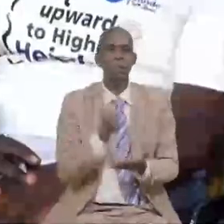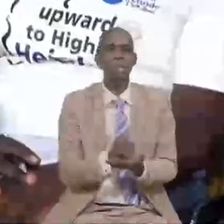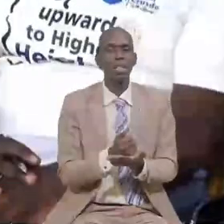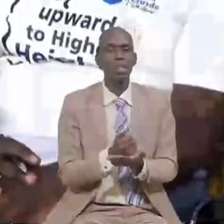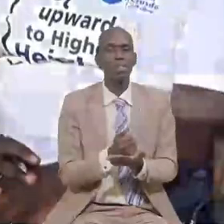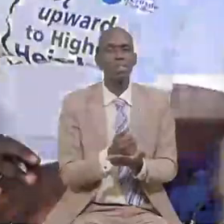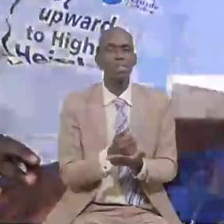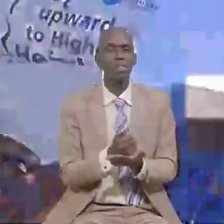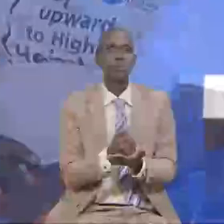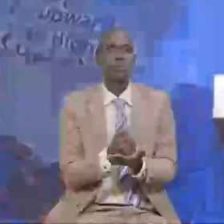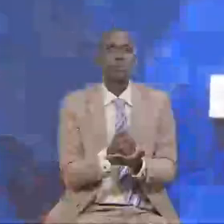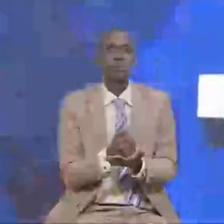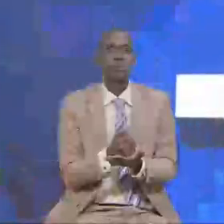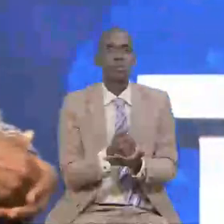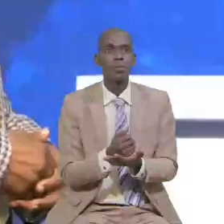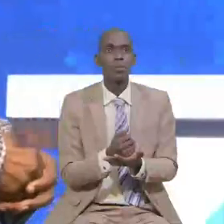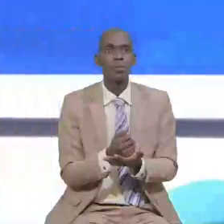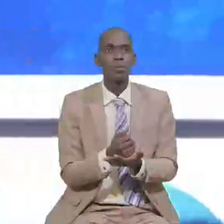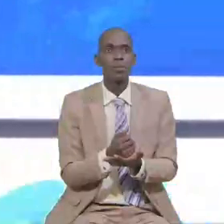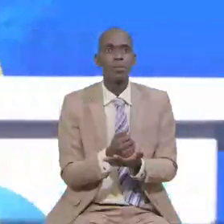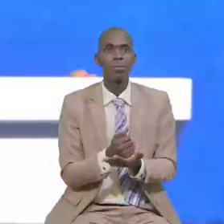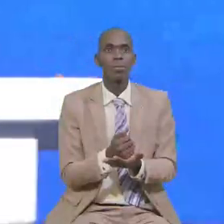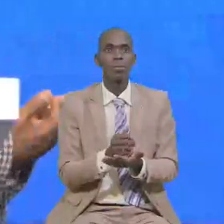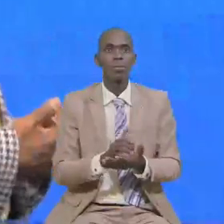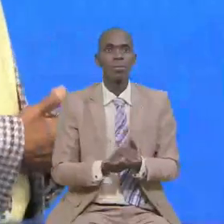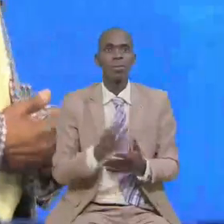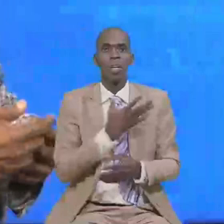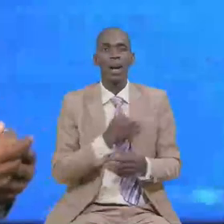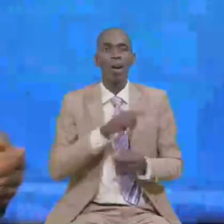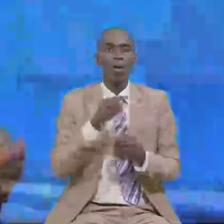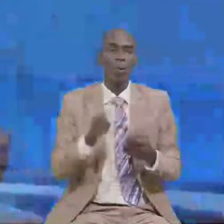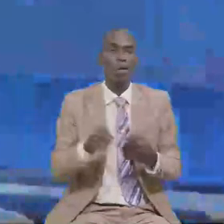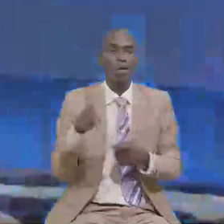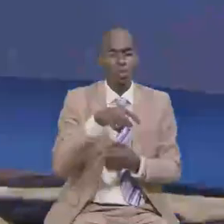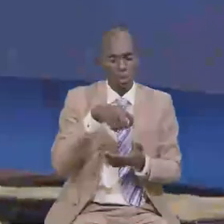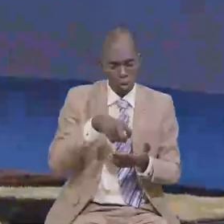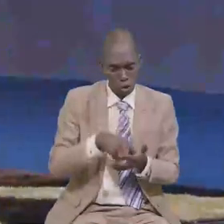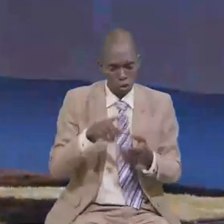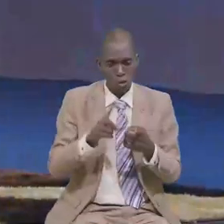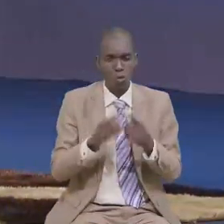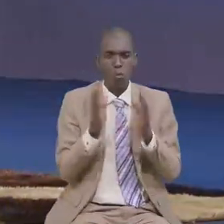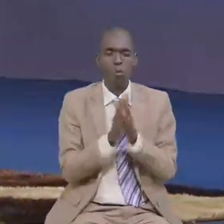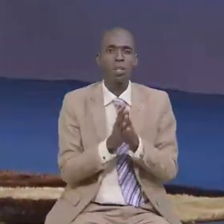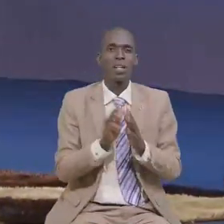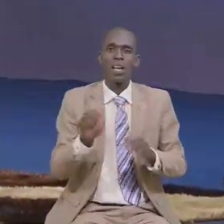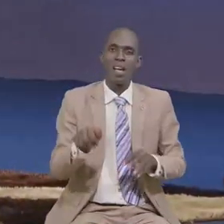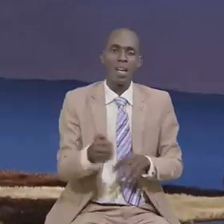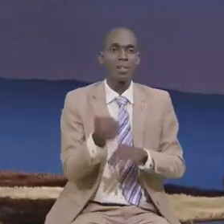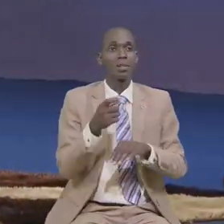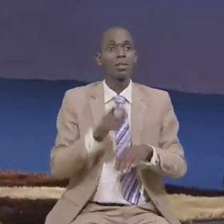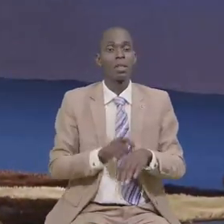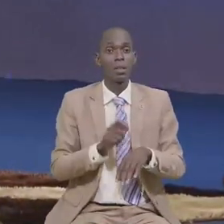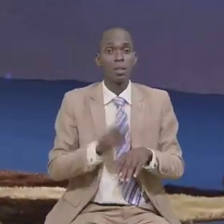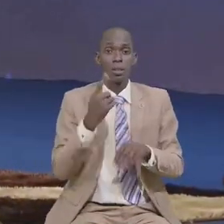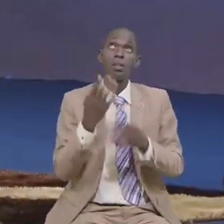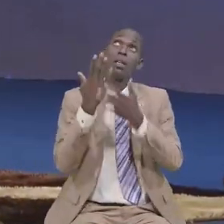au nom de Jésus-Christ. Et lorsque tu te mets à genoux pour prier à tout moment,